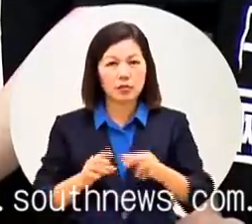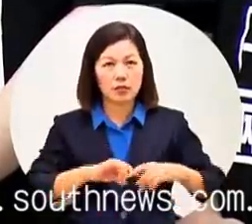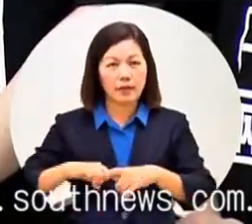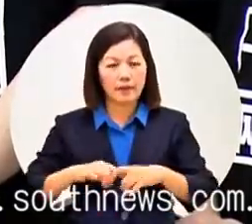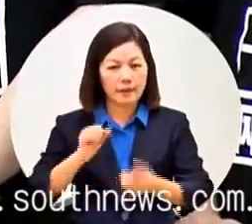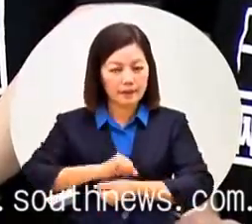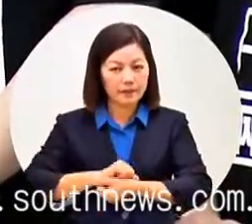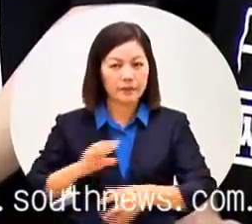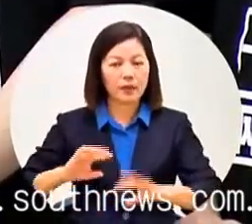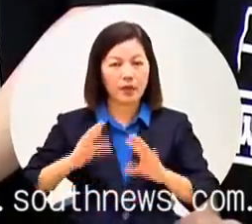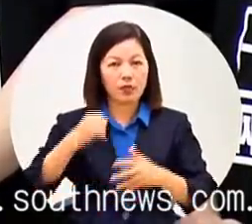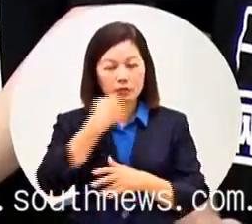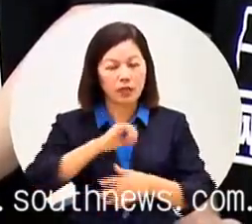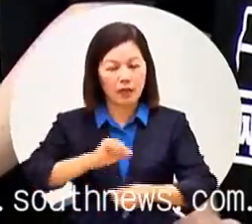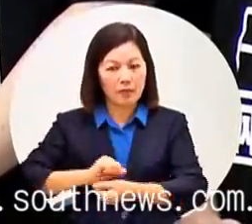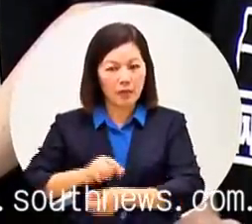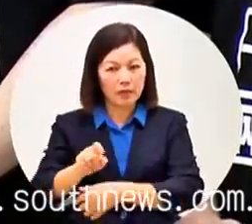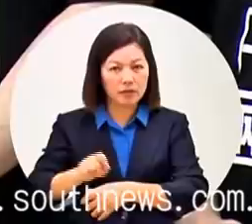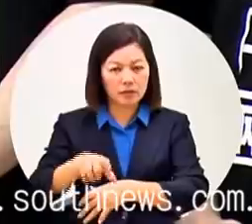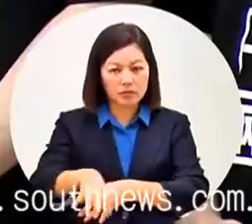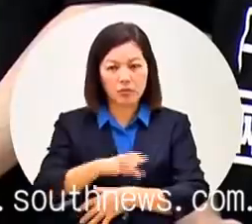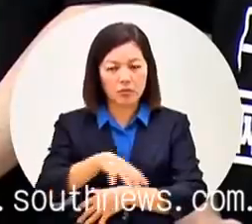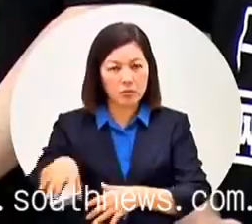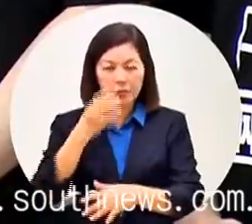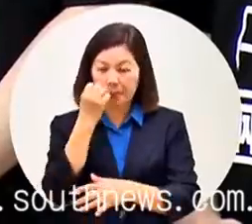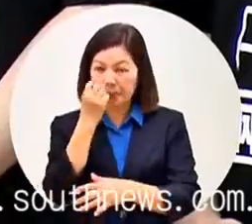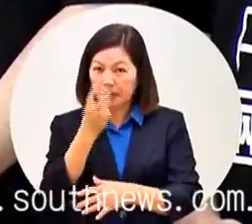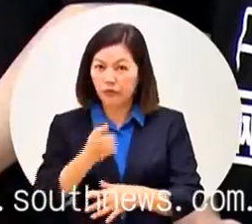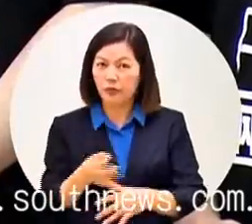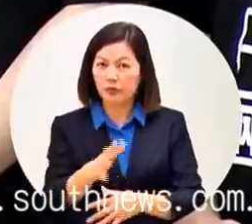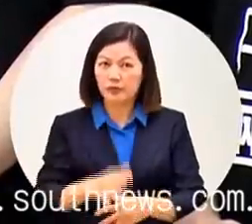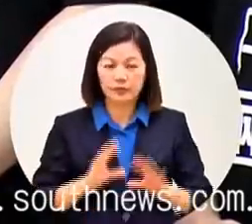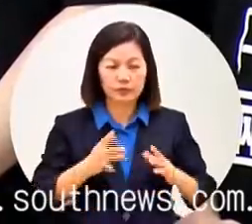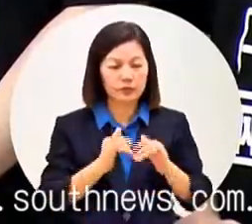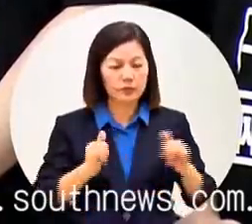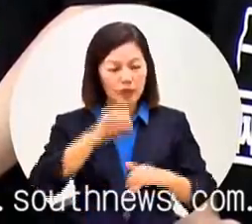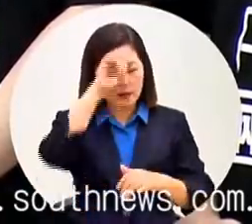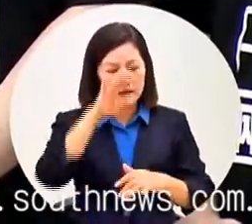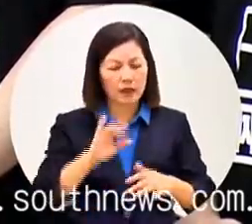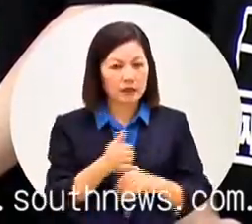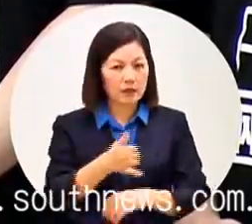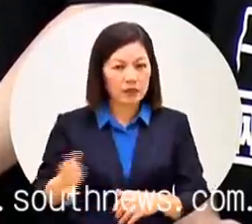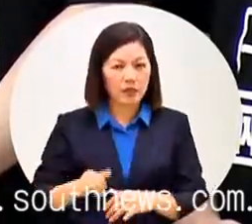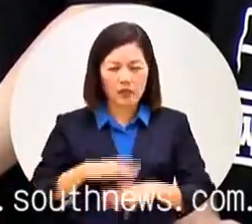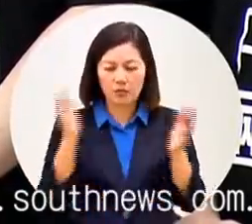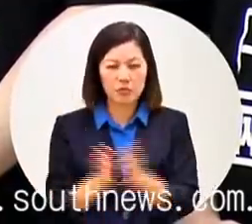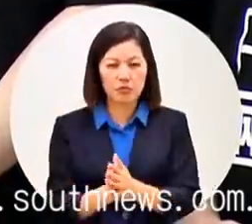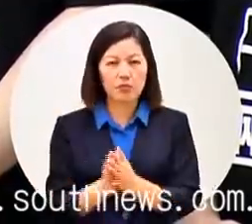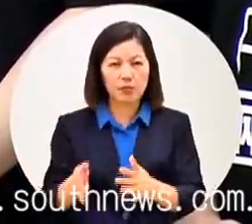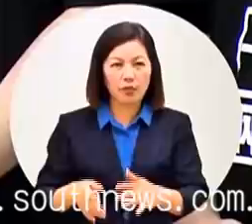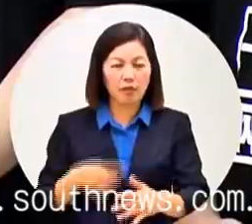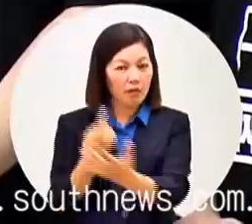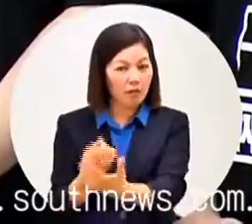三问，我们要问韩国瑜市长，国民党议员似乎也没有全程参与，会不会